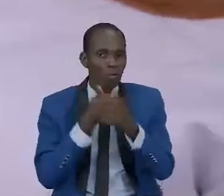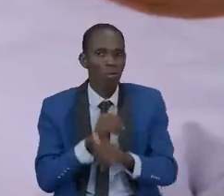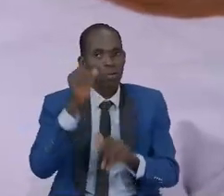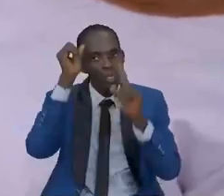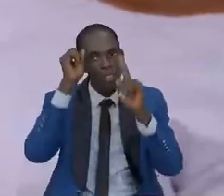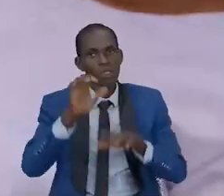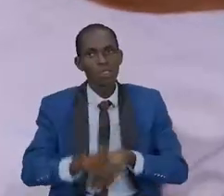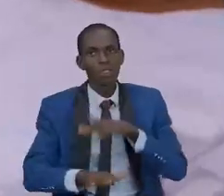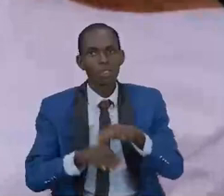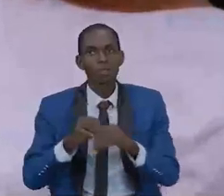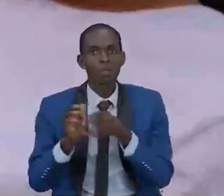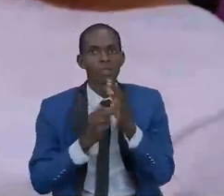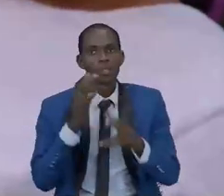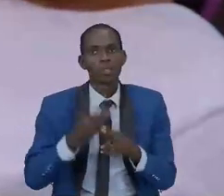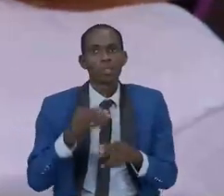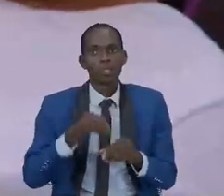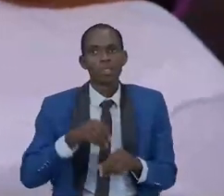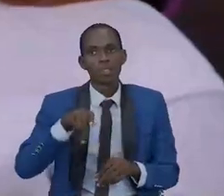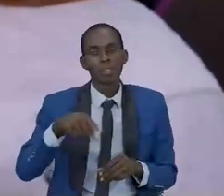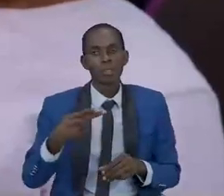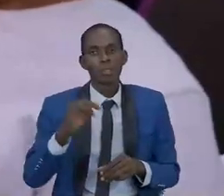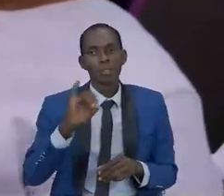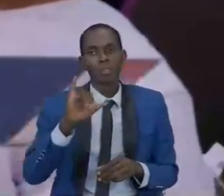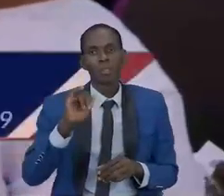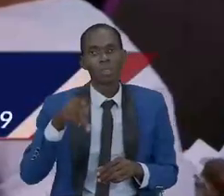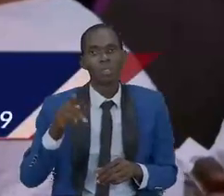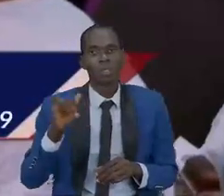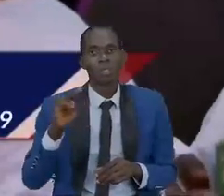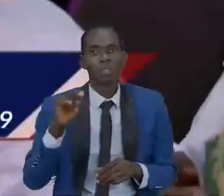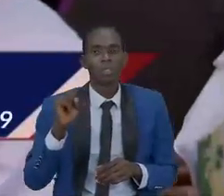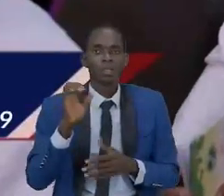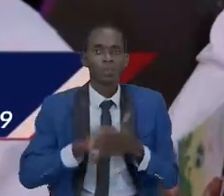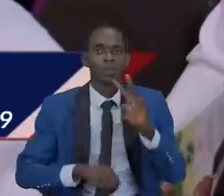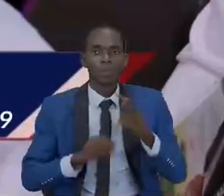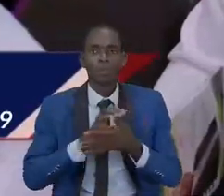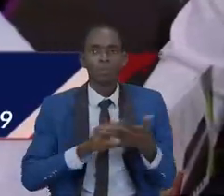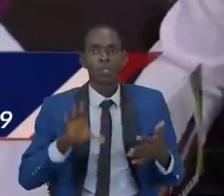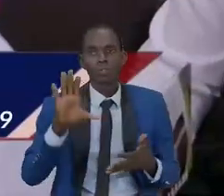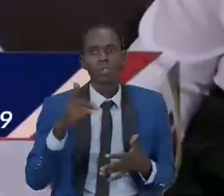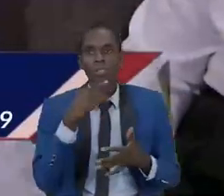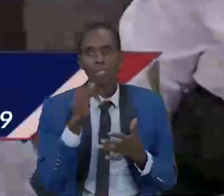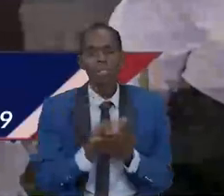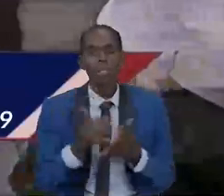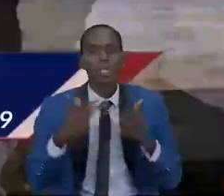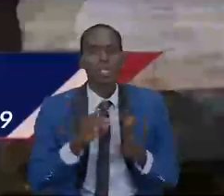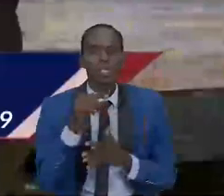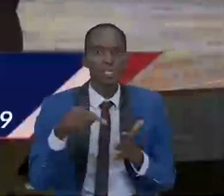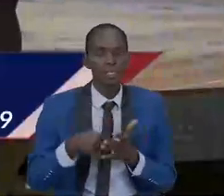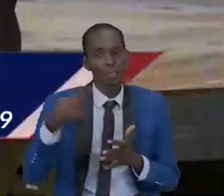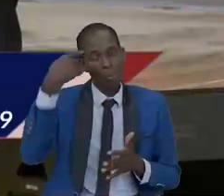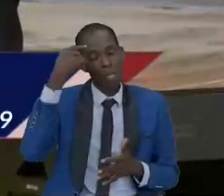chapitre 2 verset 5 ans Philippe chapitre 2 verset 5 Philippiens cha